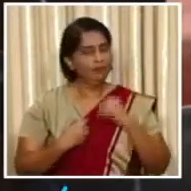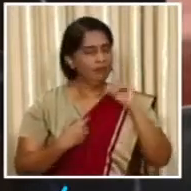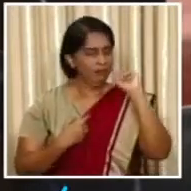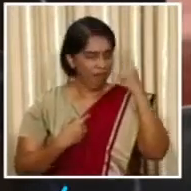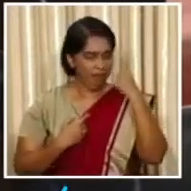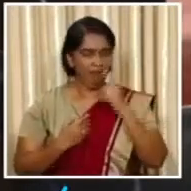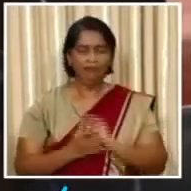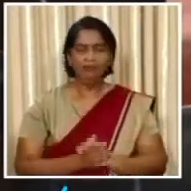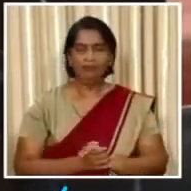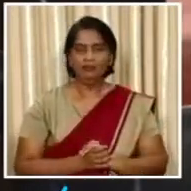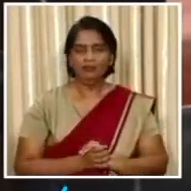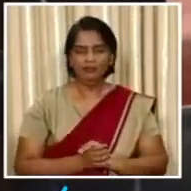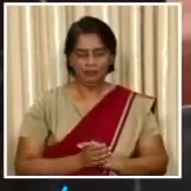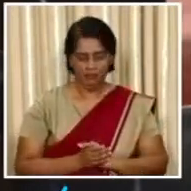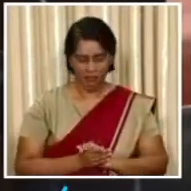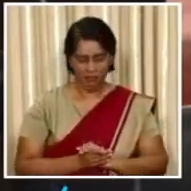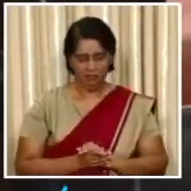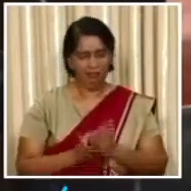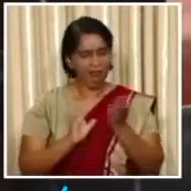கடந்த